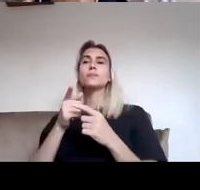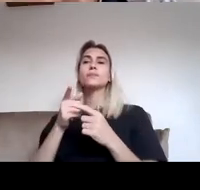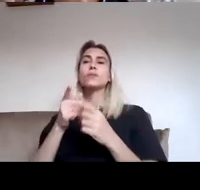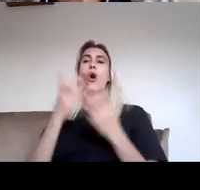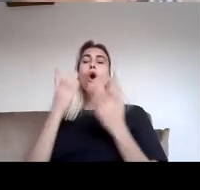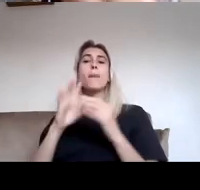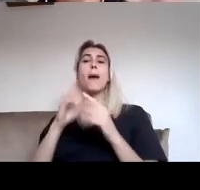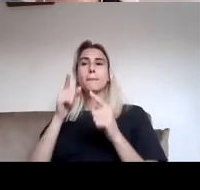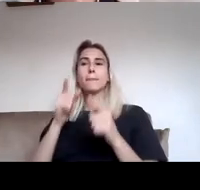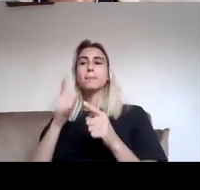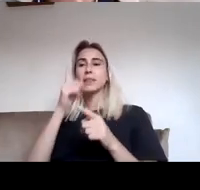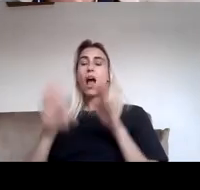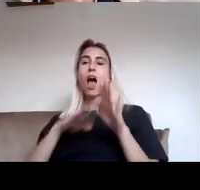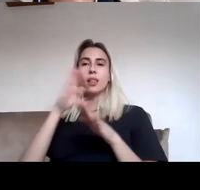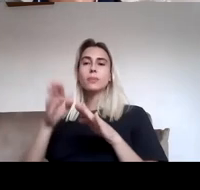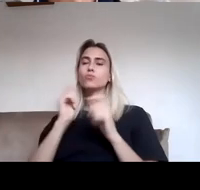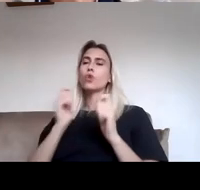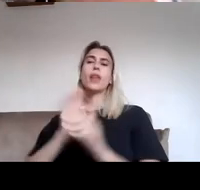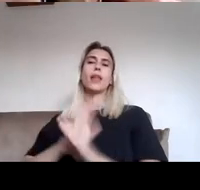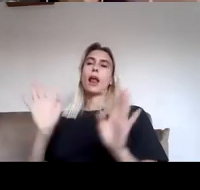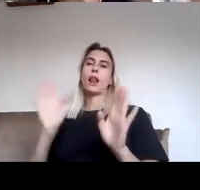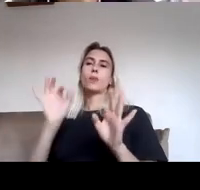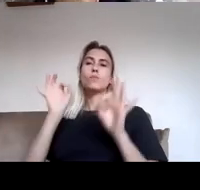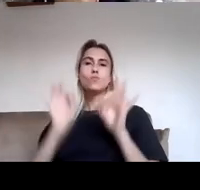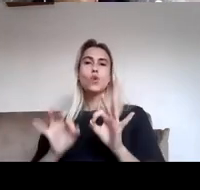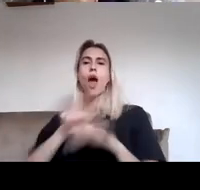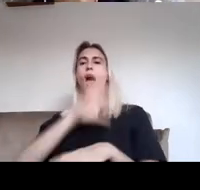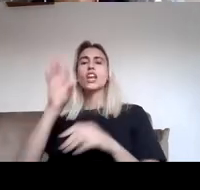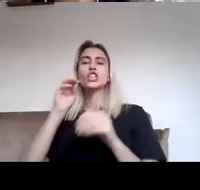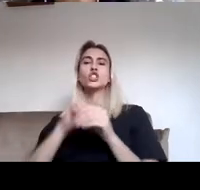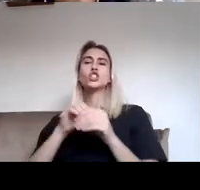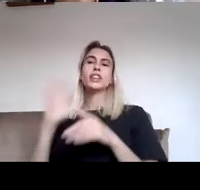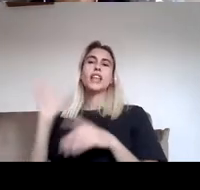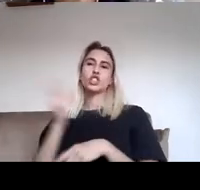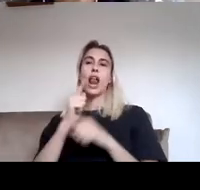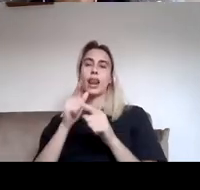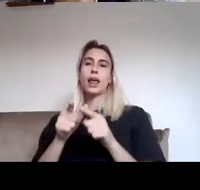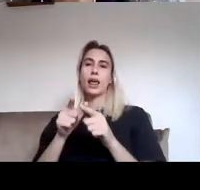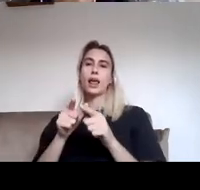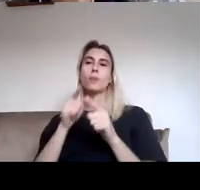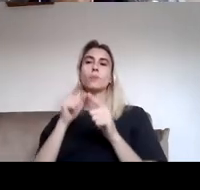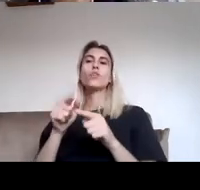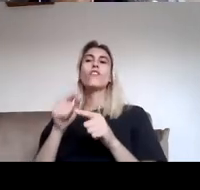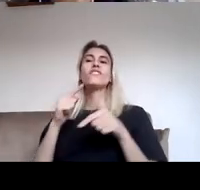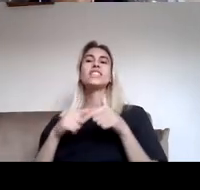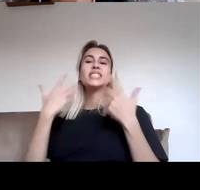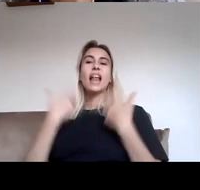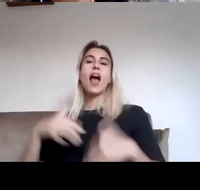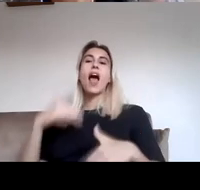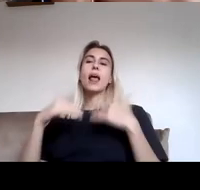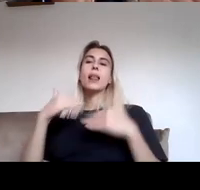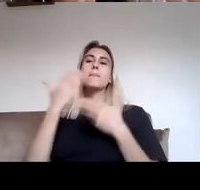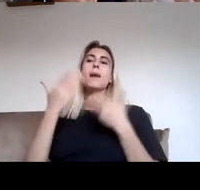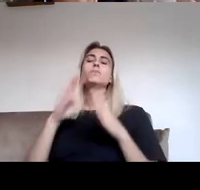ergonomik olmayan bir adım atmak zorunda değil. Bugün herkes için geçerli bu. Çünkü burada sadece fiziksel engelden bahsetmiyoruz.